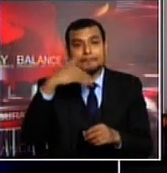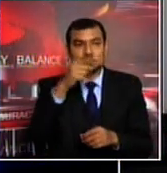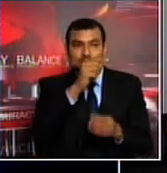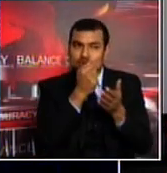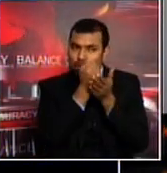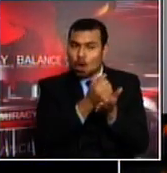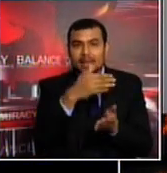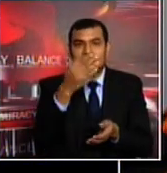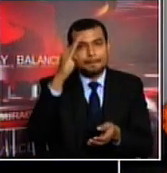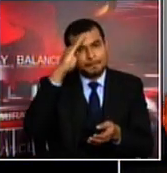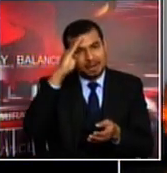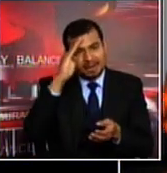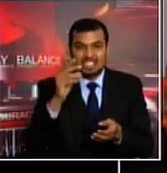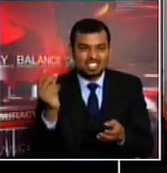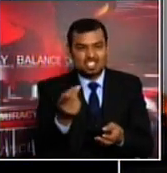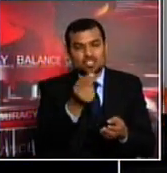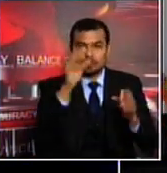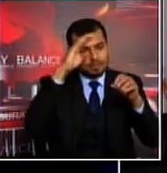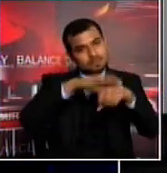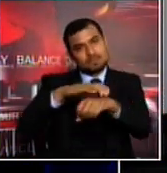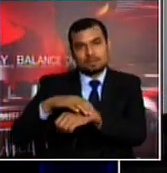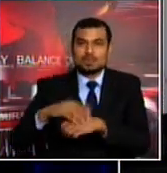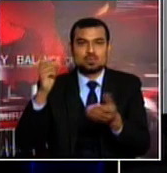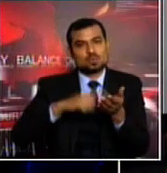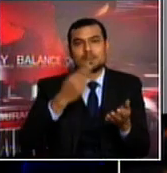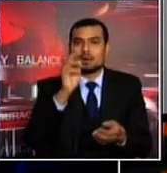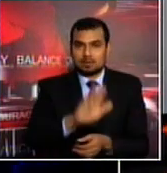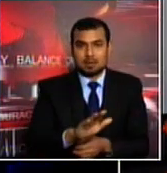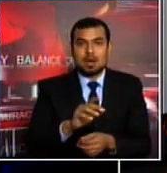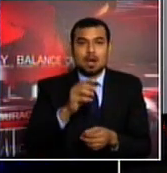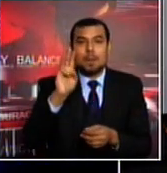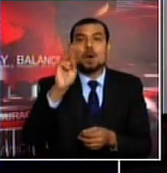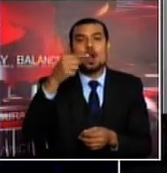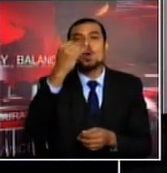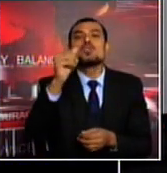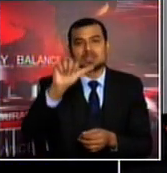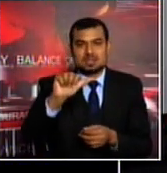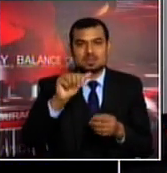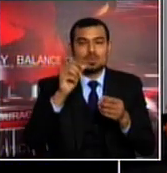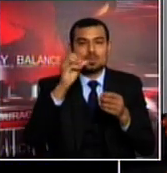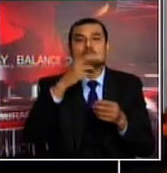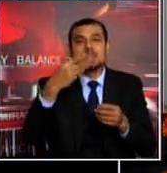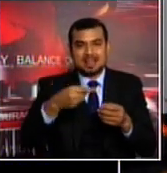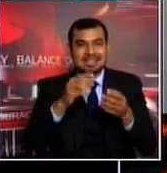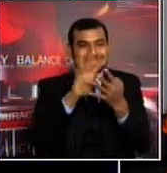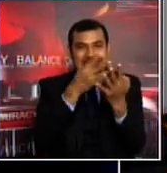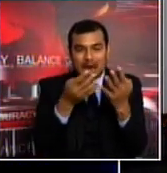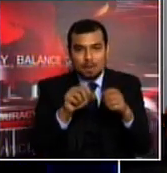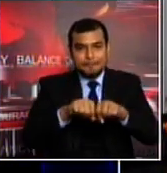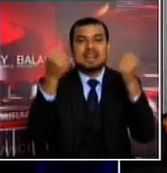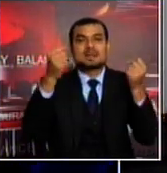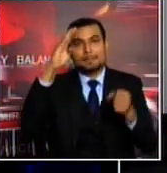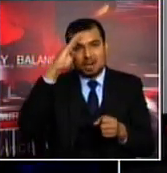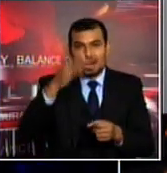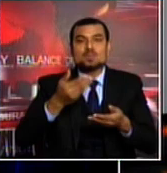सहयोगीलाई प्रहरीले धमाधम पक्राउ गर्न थालेको छ। मनोज पुनको जालो तोड्ने अभियानमा लागेको प्रहरीले